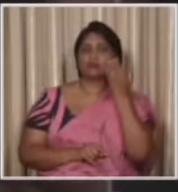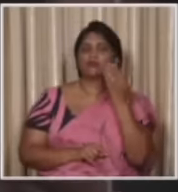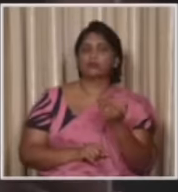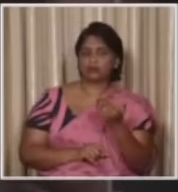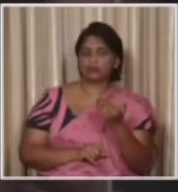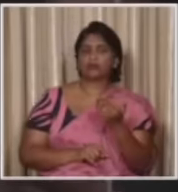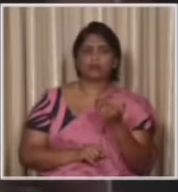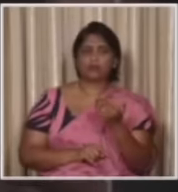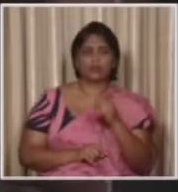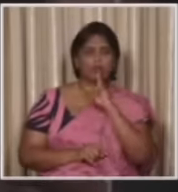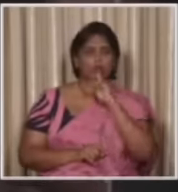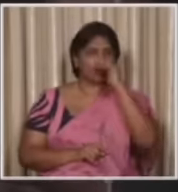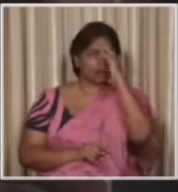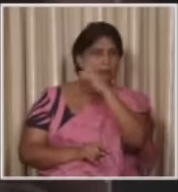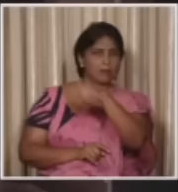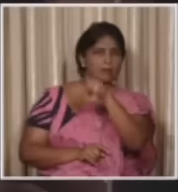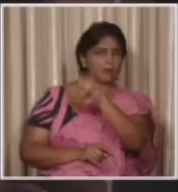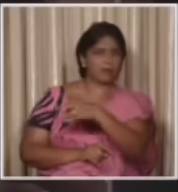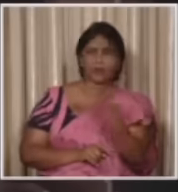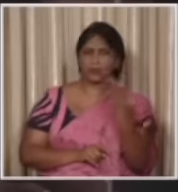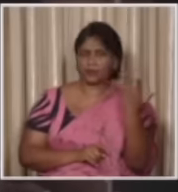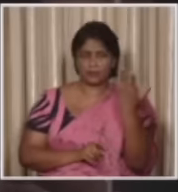කරගෙන තින්නේ. ඒක කතා නැගතුමාට වරදක් කියන්න බෑ.